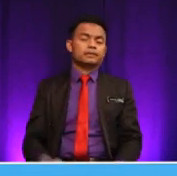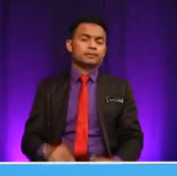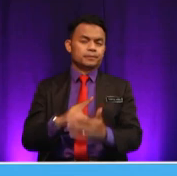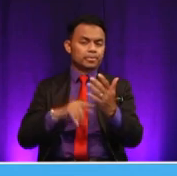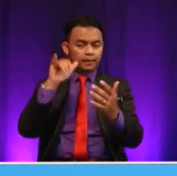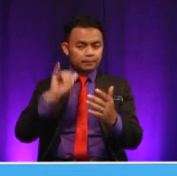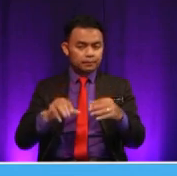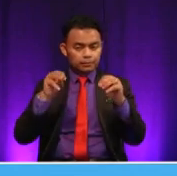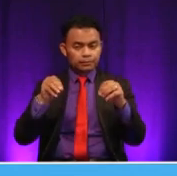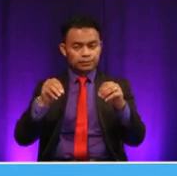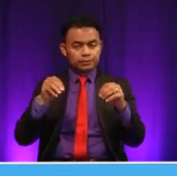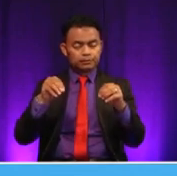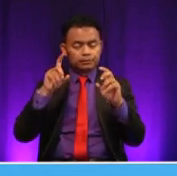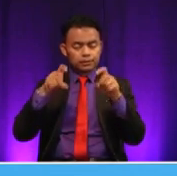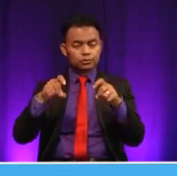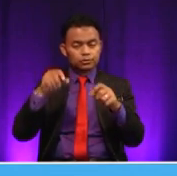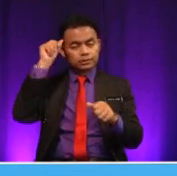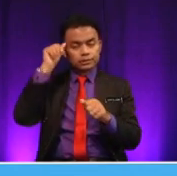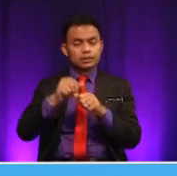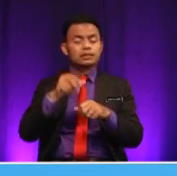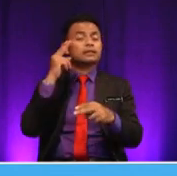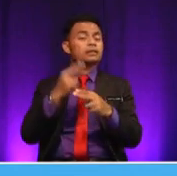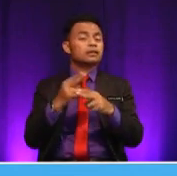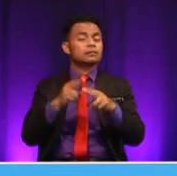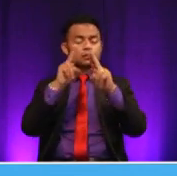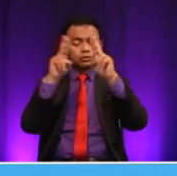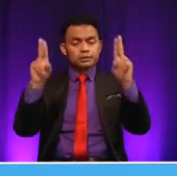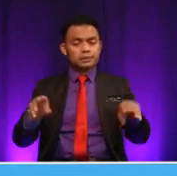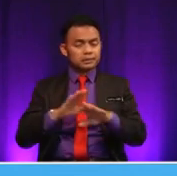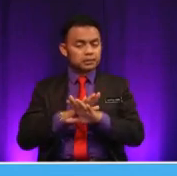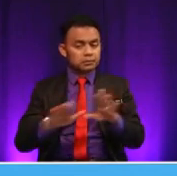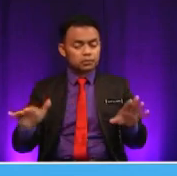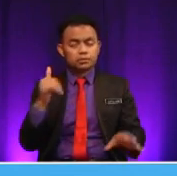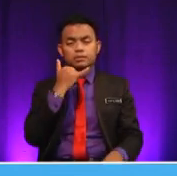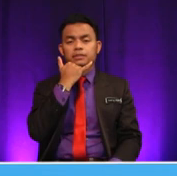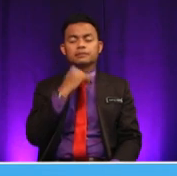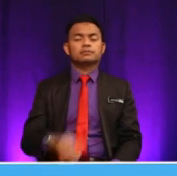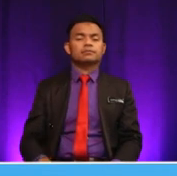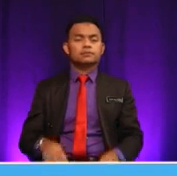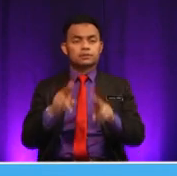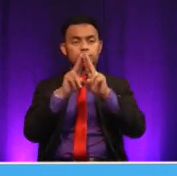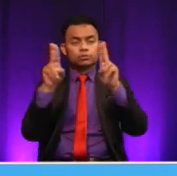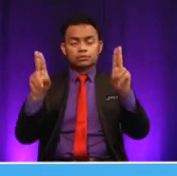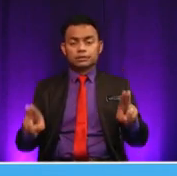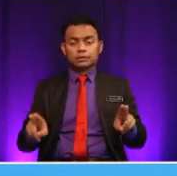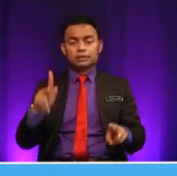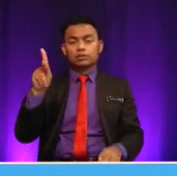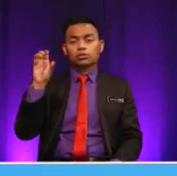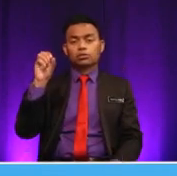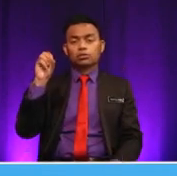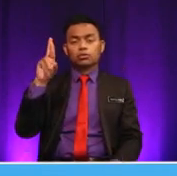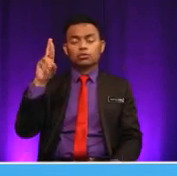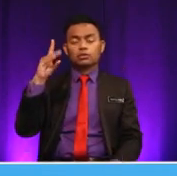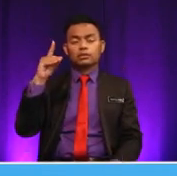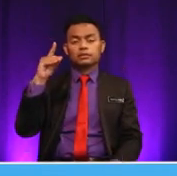ingat tadi namun ujian Oke salah maksudnya ujian koordinasi itu udah komponen baik